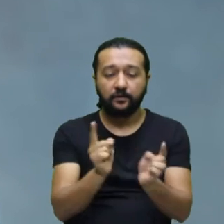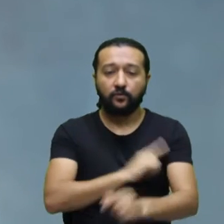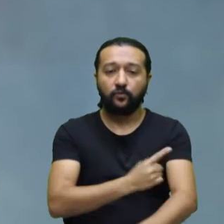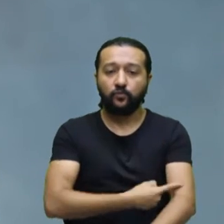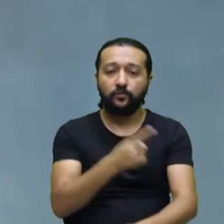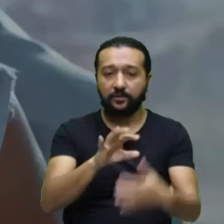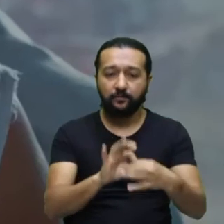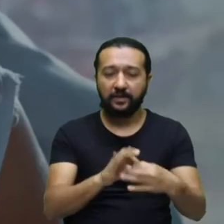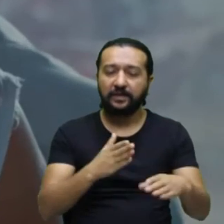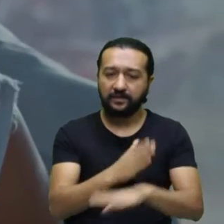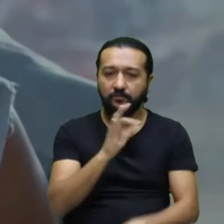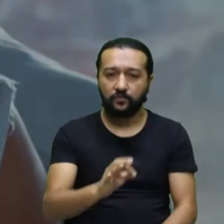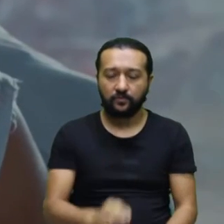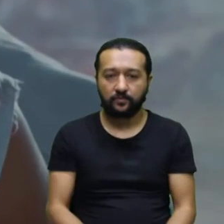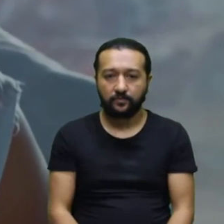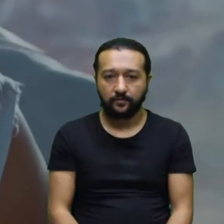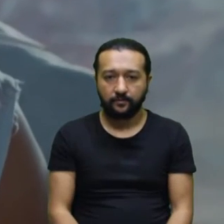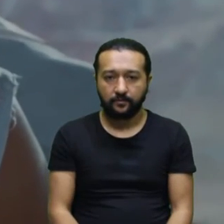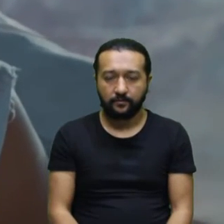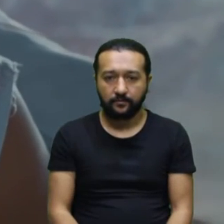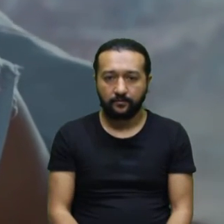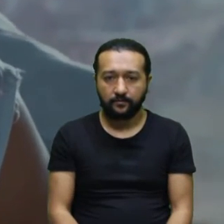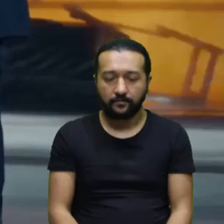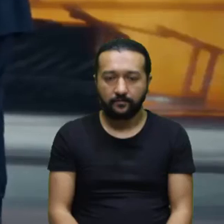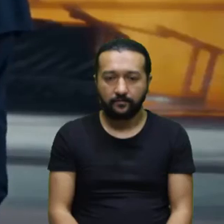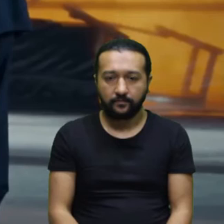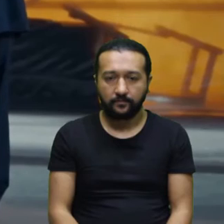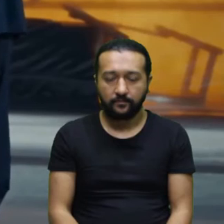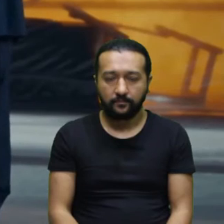Aranızda güçlü bir bağ olduğu da kesin. Sertçe bıraktı.